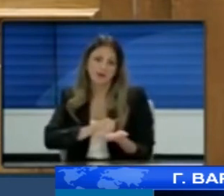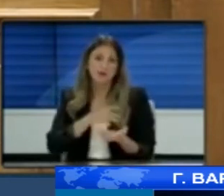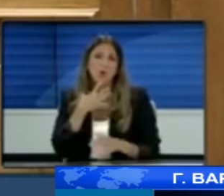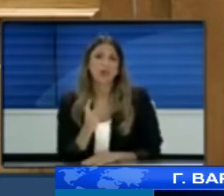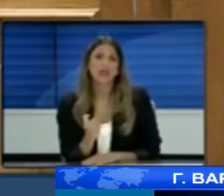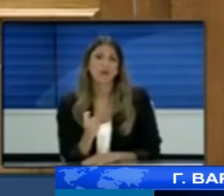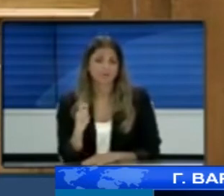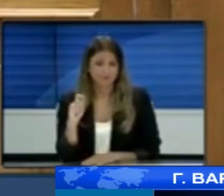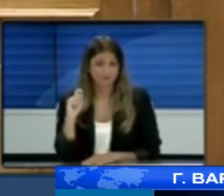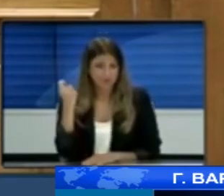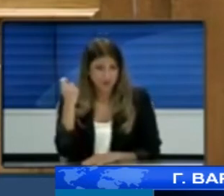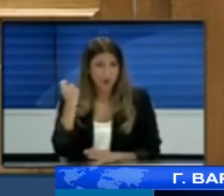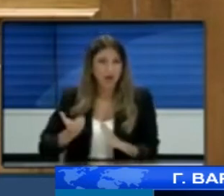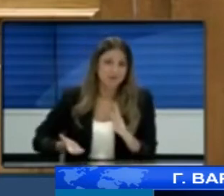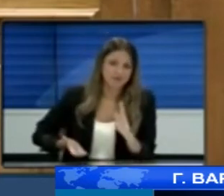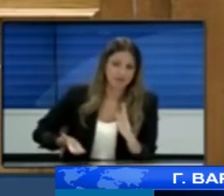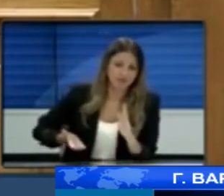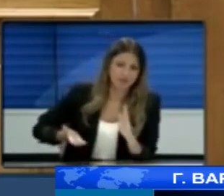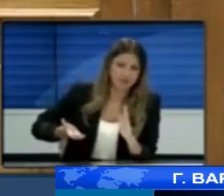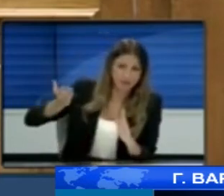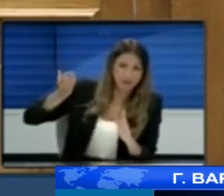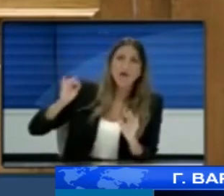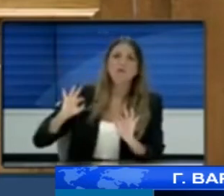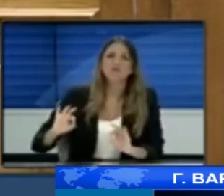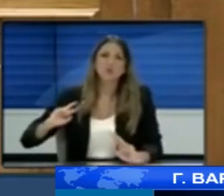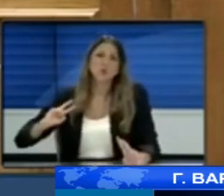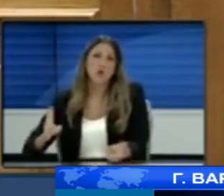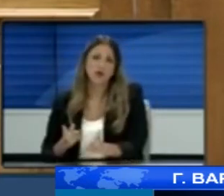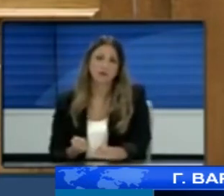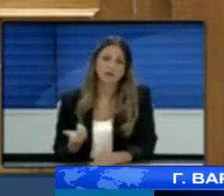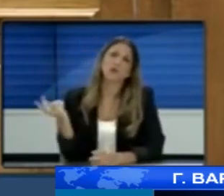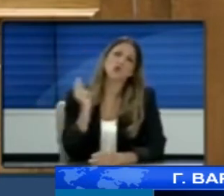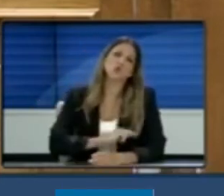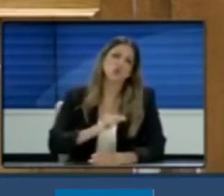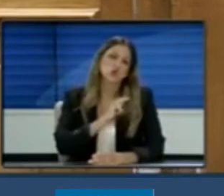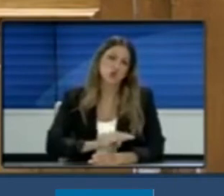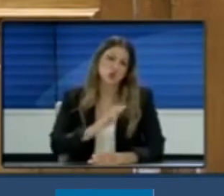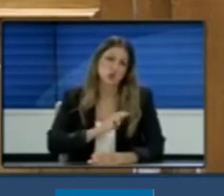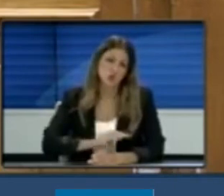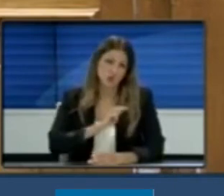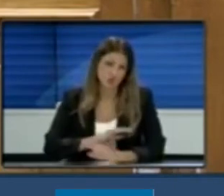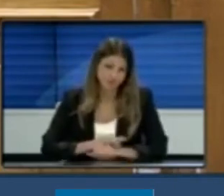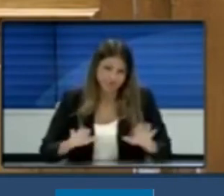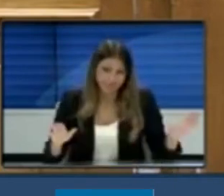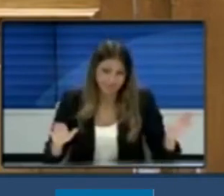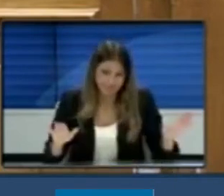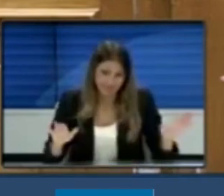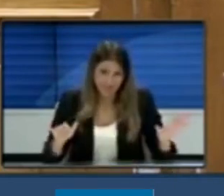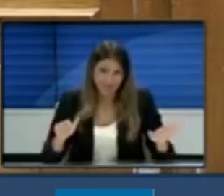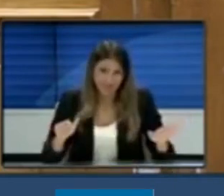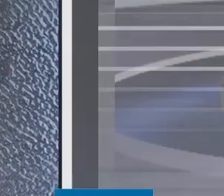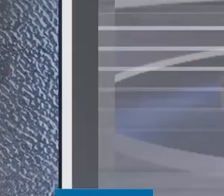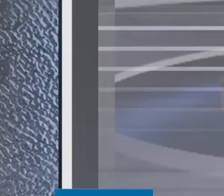ενέργειας αυξάνεται πολύ γρηγορότερα από ότι η τιμή του φυσικού αερίου, είναι εσχροκέρδεια των συγκεκριμένων. Αυτό είναι κοινωνική